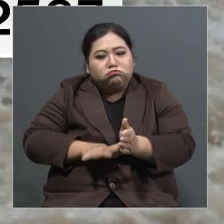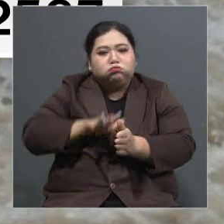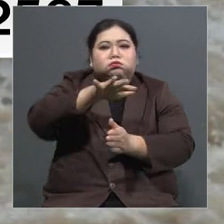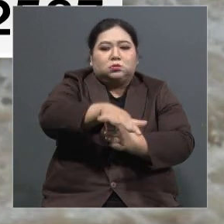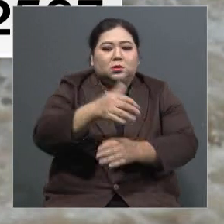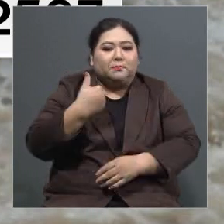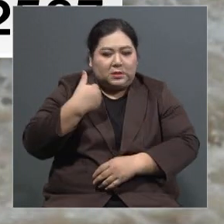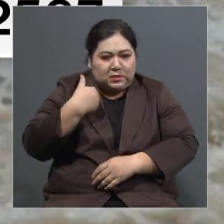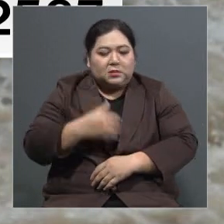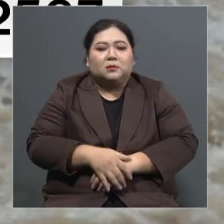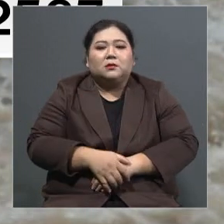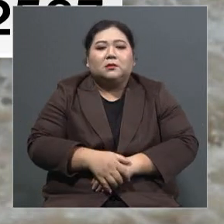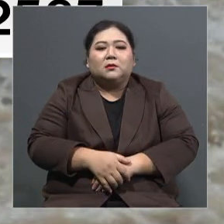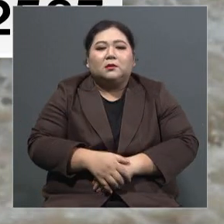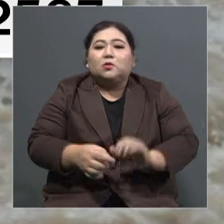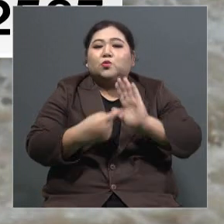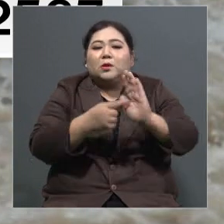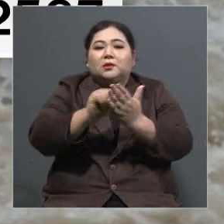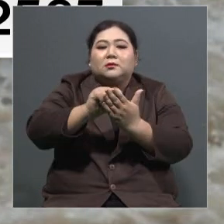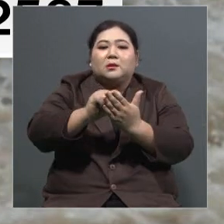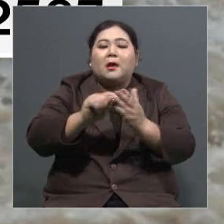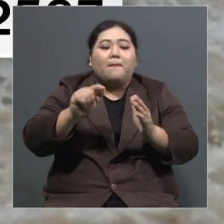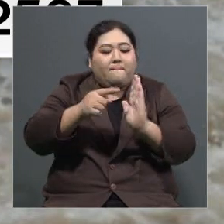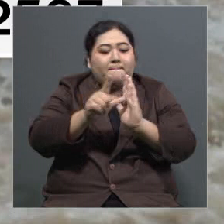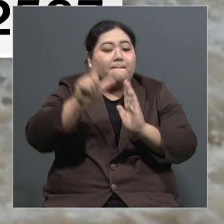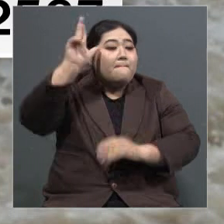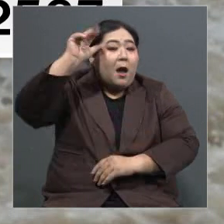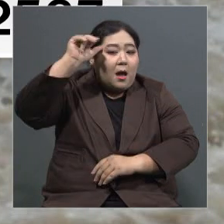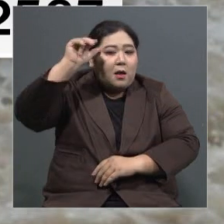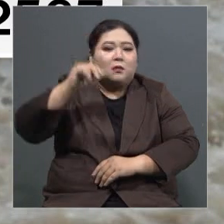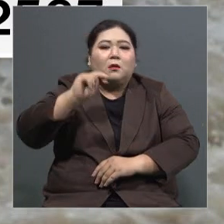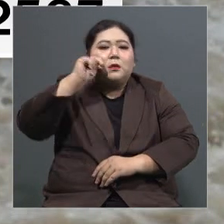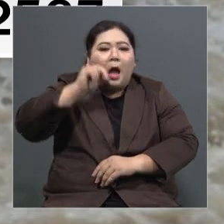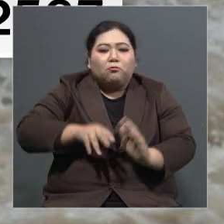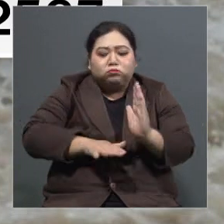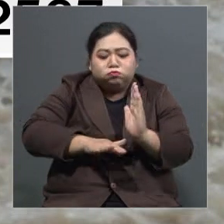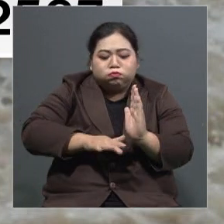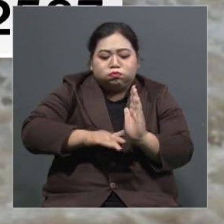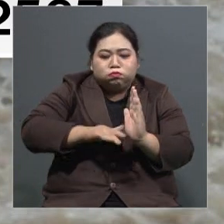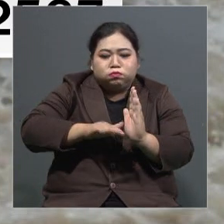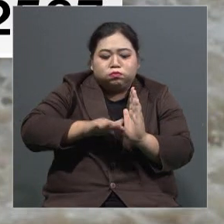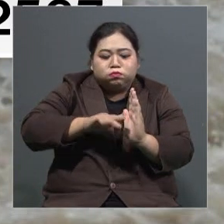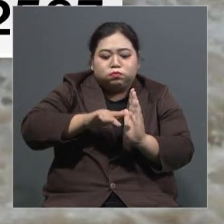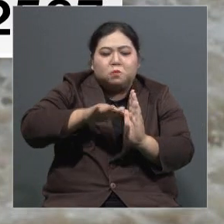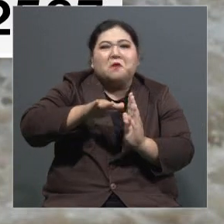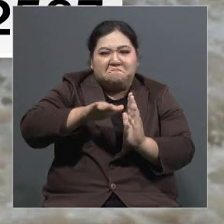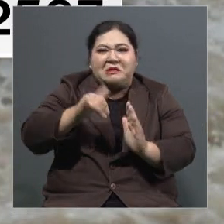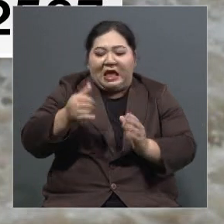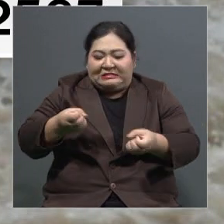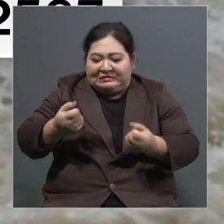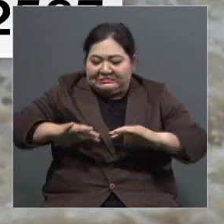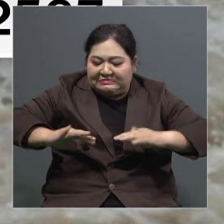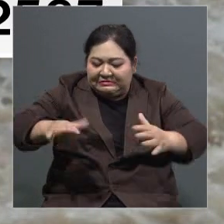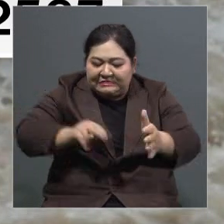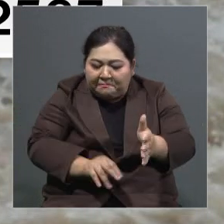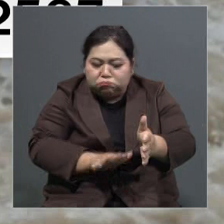คะอย่างเช่นที่จังหวัดตากนะคะอ่าจังหวัดลำปางก่อนค่ะระดับน้ำเนี่ยก็มีแนวโน้มที่จะล้นตลิ่งที่บริเวณลุ่มต่ำที่